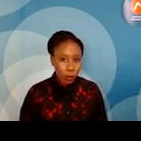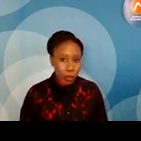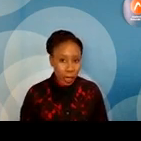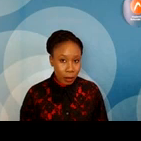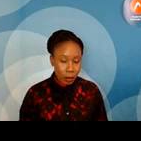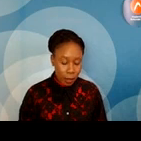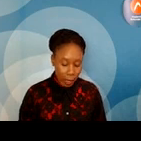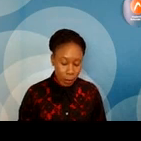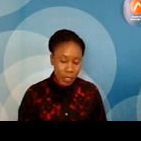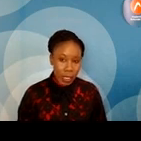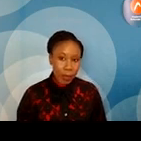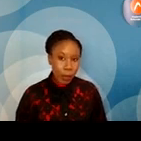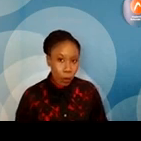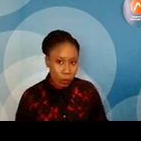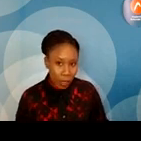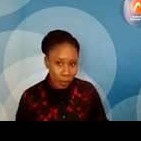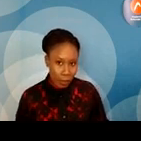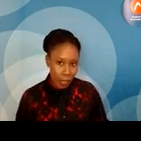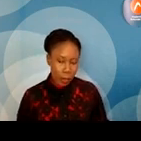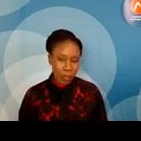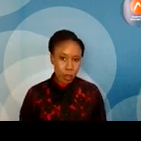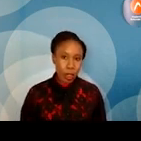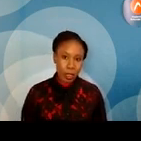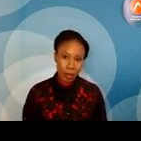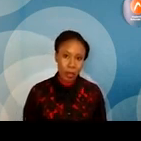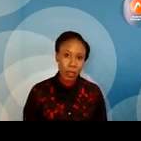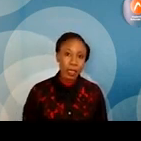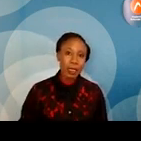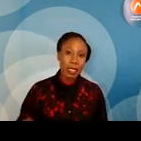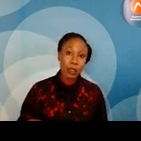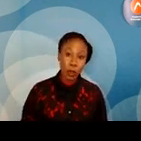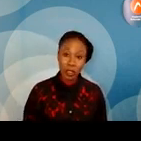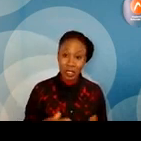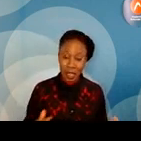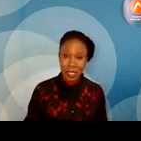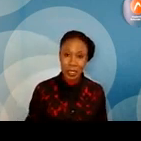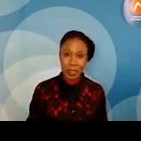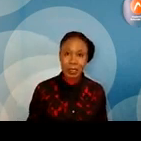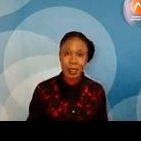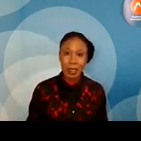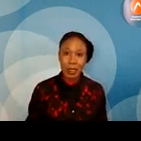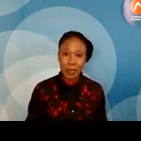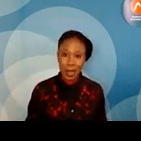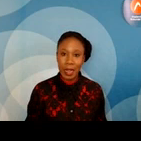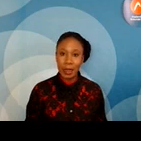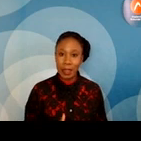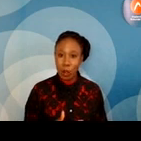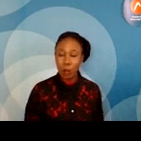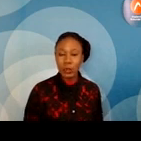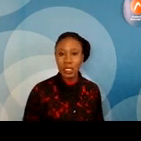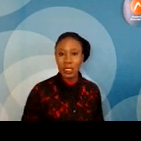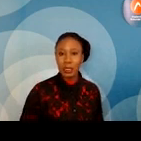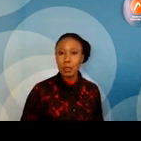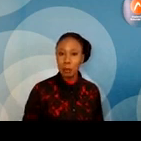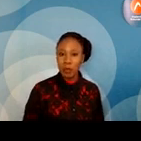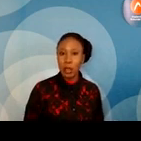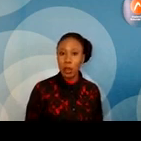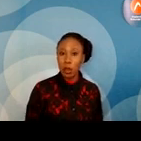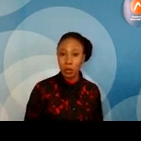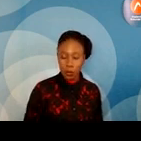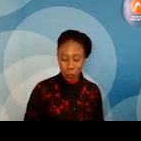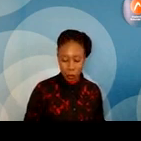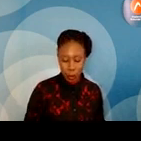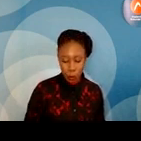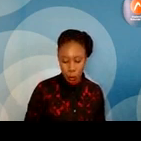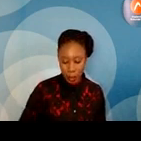återkopplingen, att arbetsgivaren kontaktade arbetssökande, det sjönk drastiskt när det kom till att man